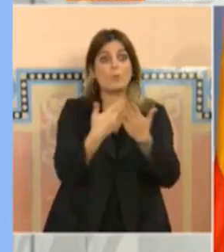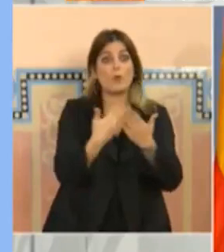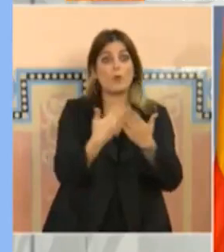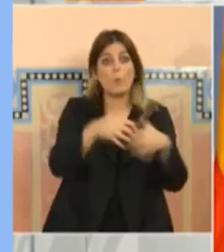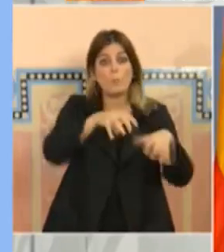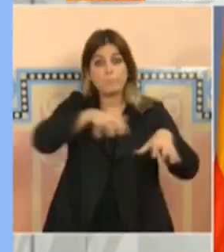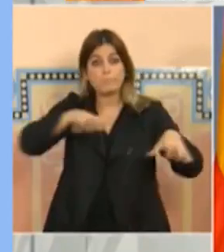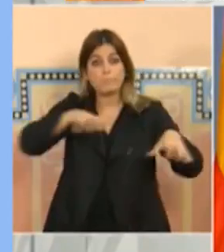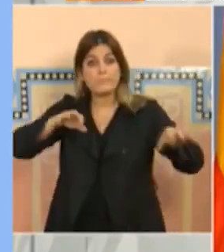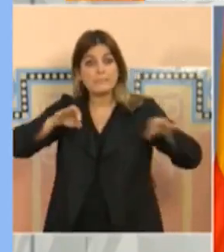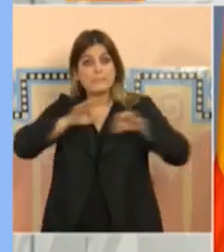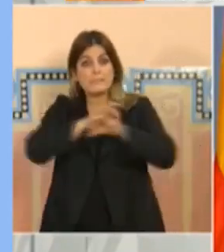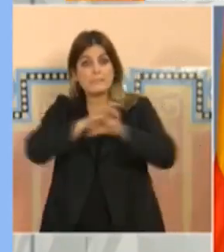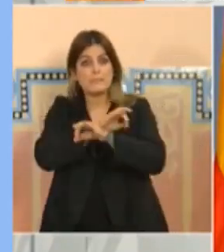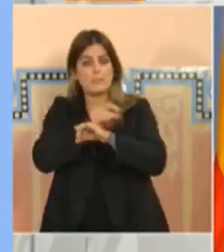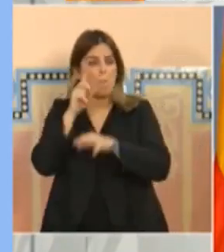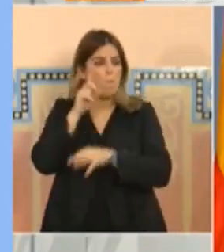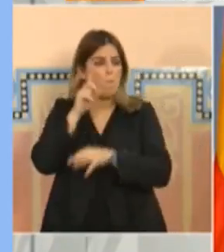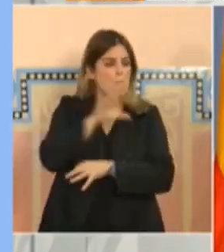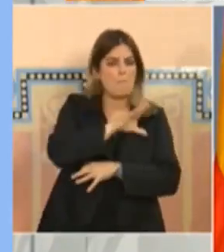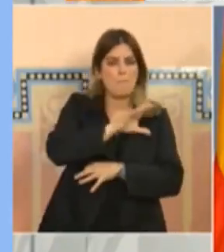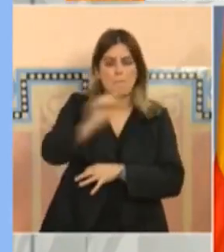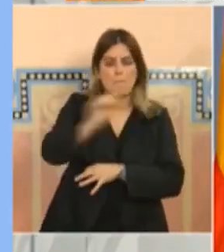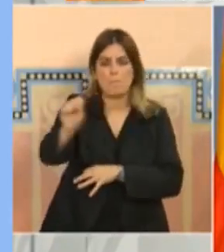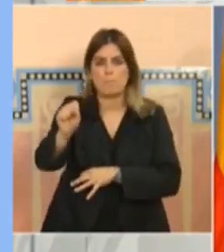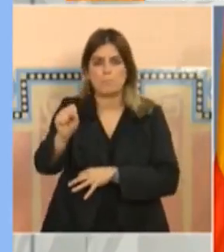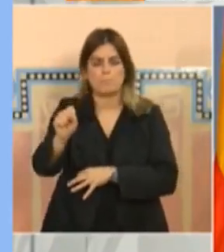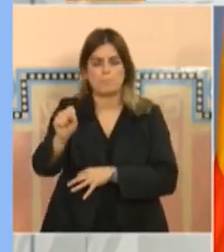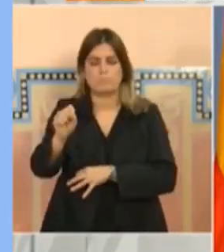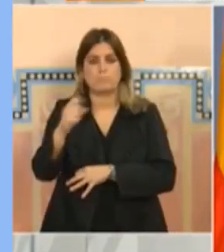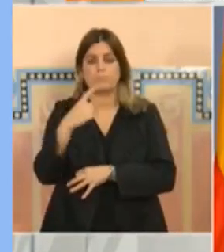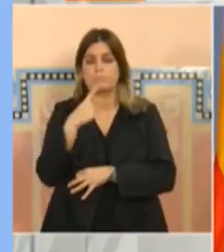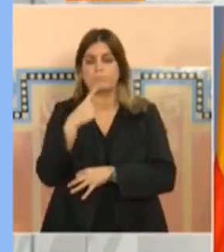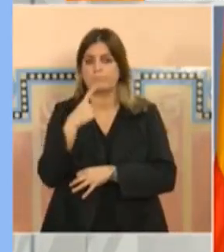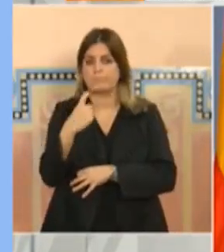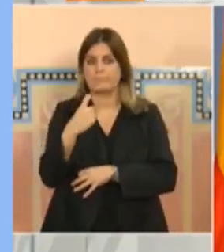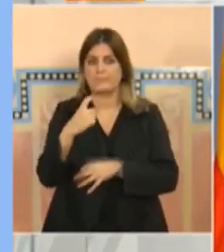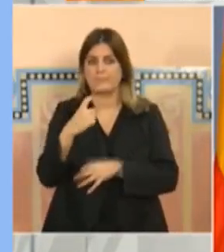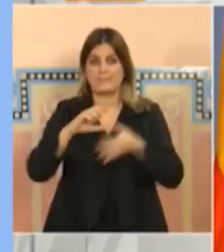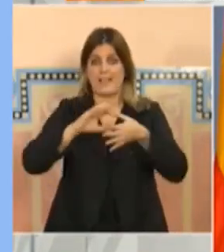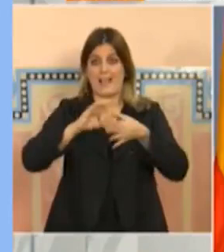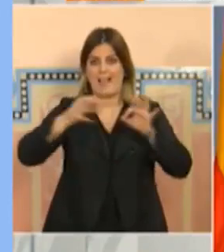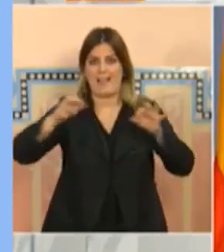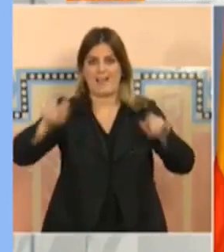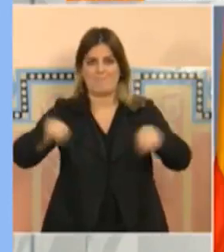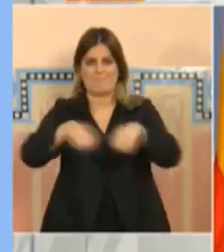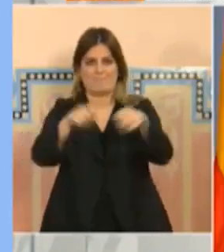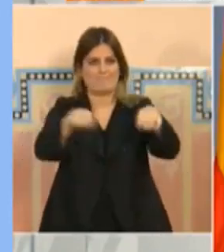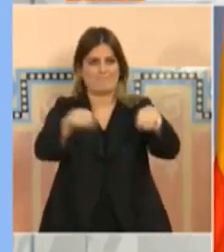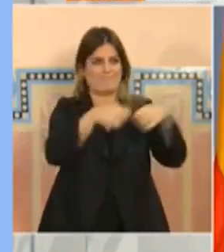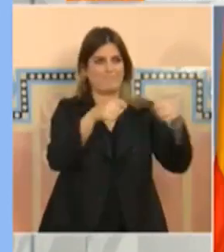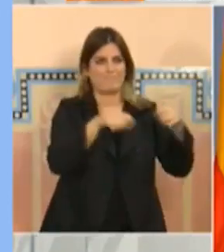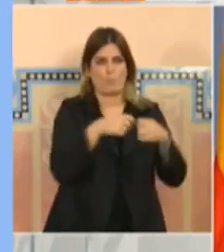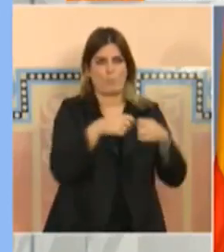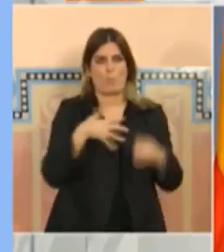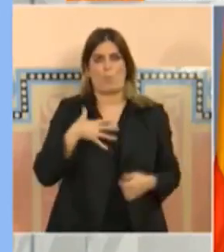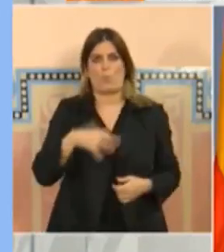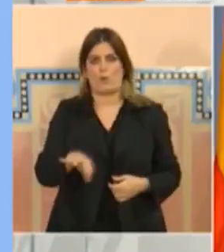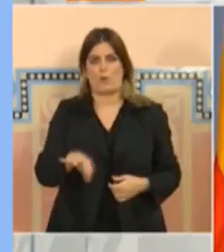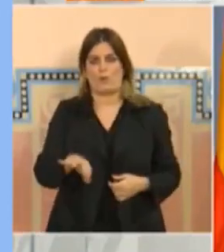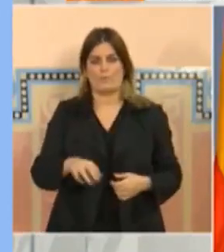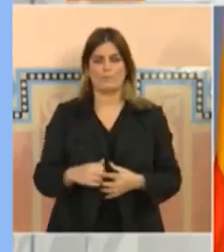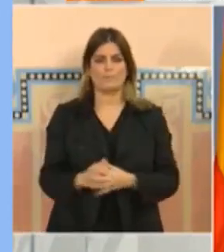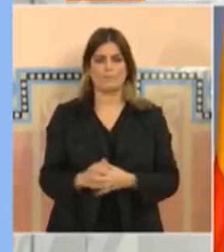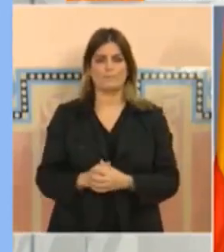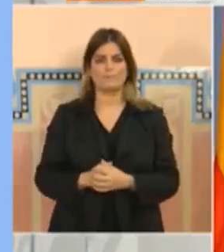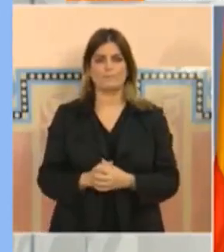de cribatges, necessitem, sobretot, aquest compliment. Els cribatges han d'anar acompanyats del compliment de les